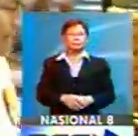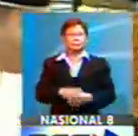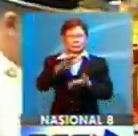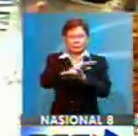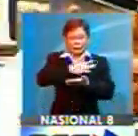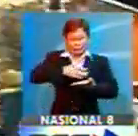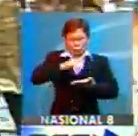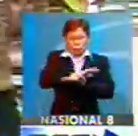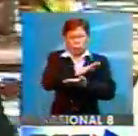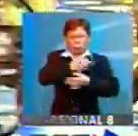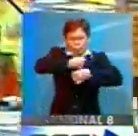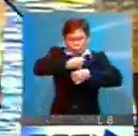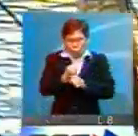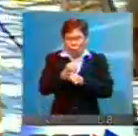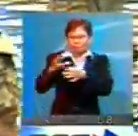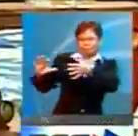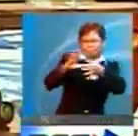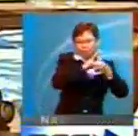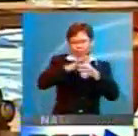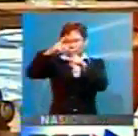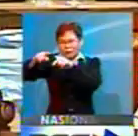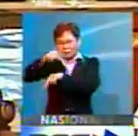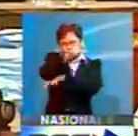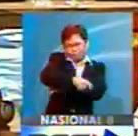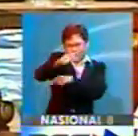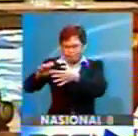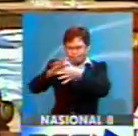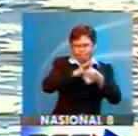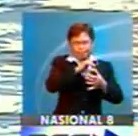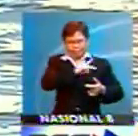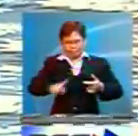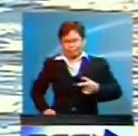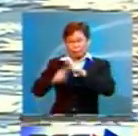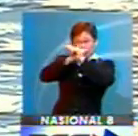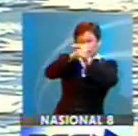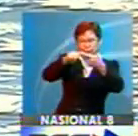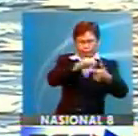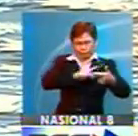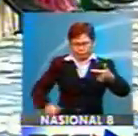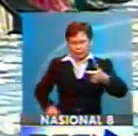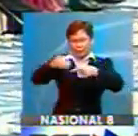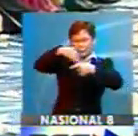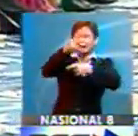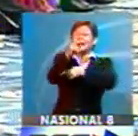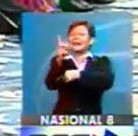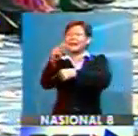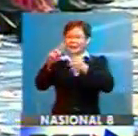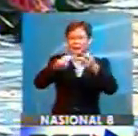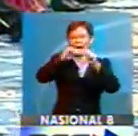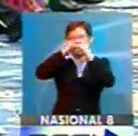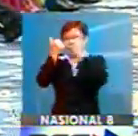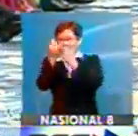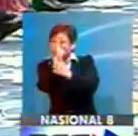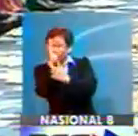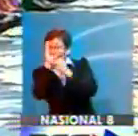Kertas putih yang dihasilkan melalui kerjasama pelbagai pihak seperti Kementerian Pertahanan, Kementerian Dalam Negeri dan Agensi